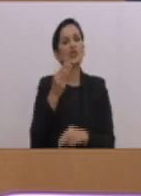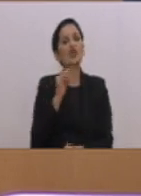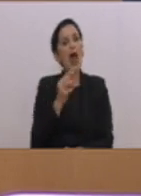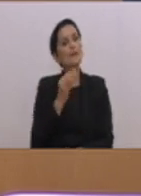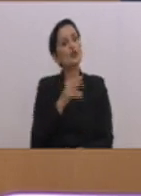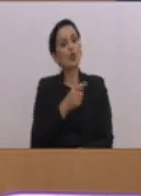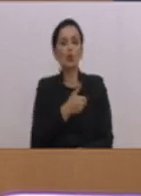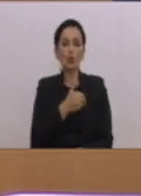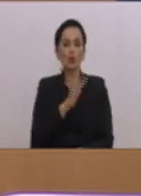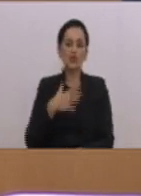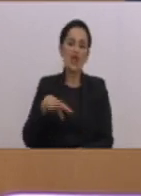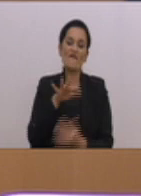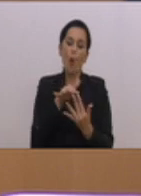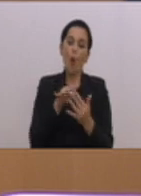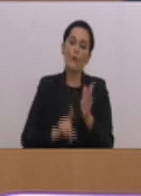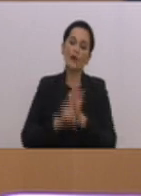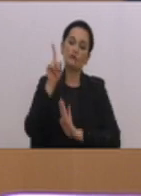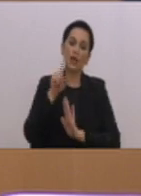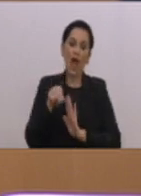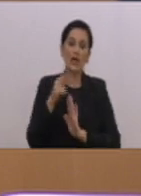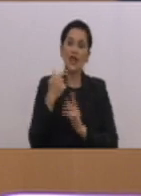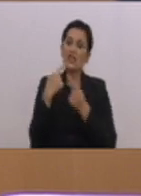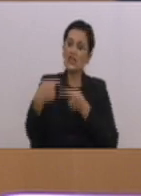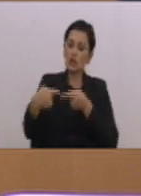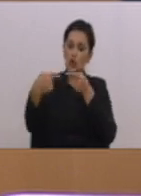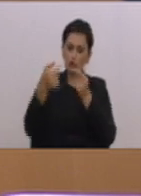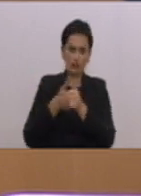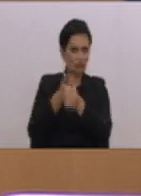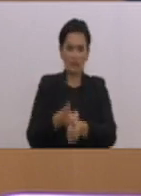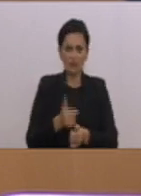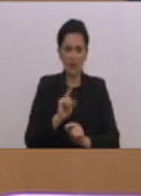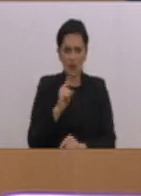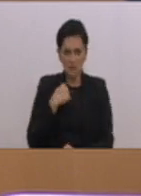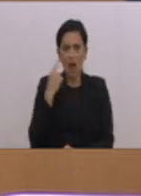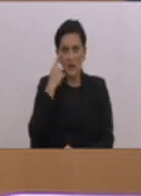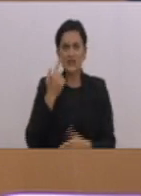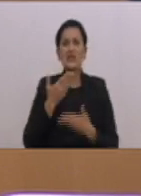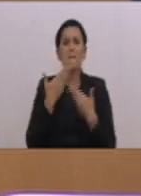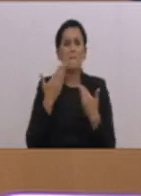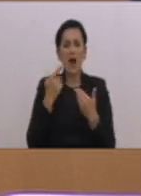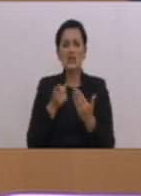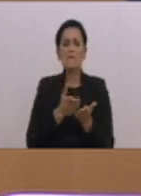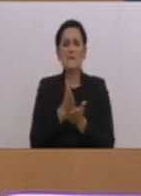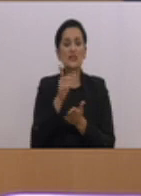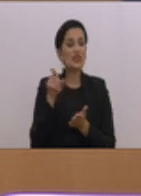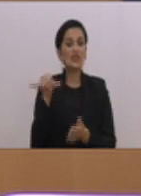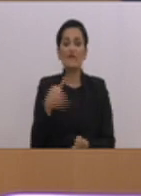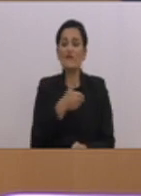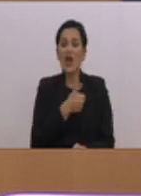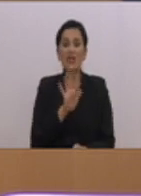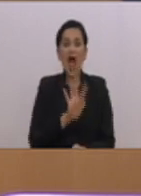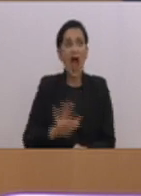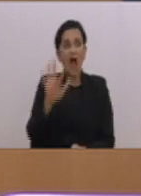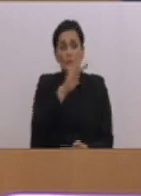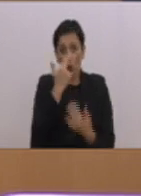თვარა საქართველოში ომის დაწყება და ამაში გამოკვეთ დისკუსიაში. Მე მესმის, რომ ამას მარტივი პრიმიტიული მიზანი აქვს. თქვენ არ გინდათ ევროპაში ინტეგრაცია, იმიტომ